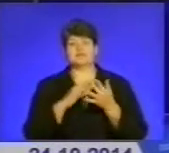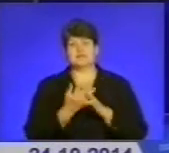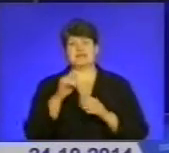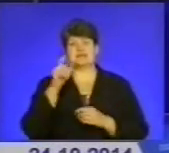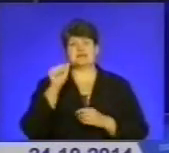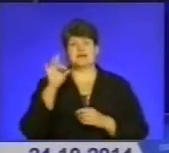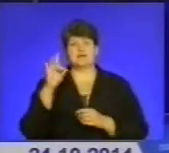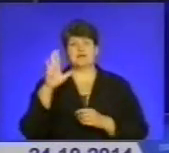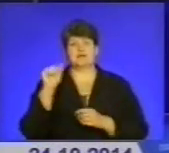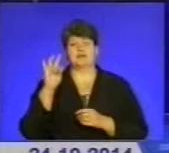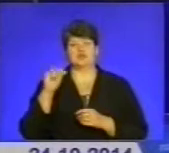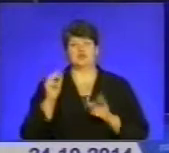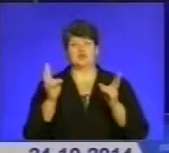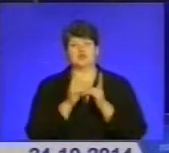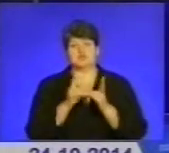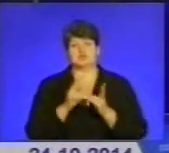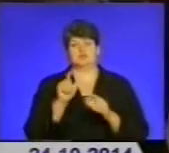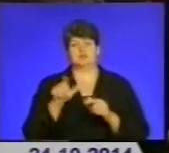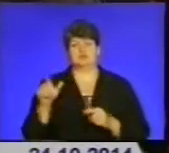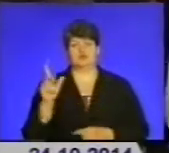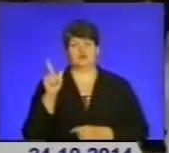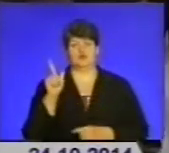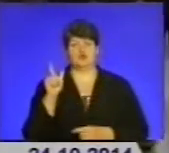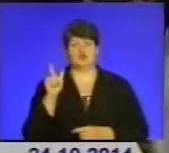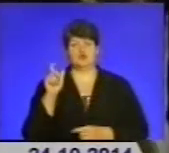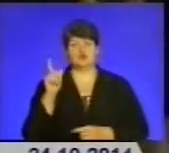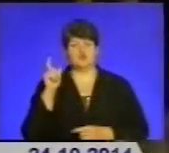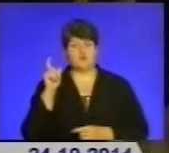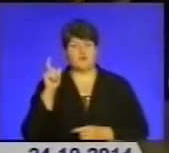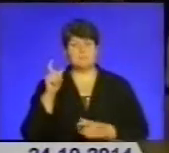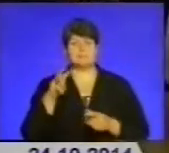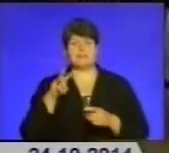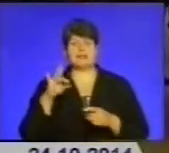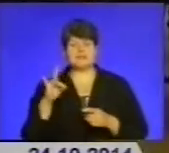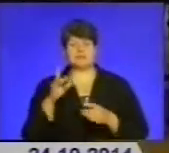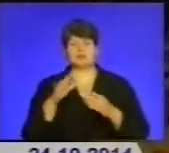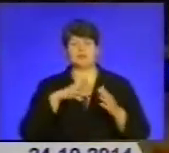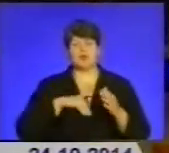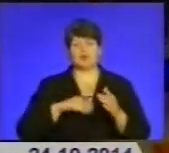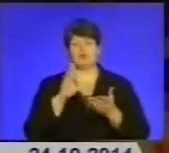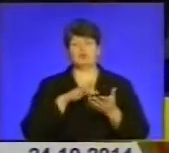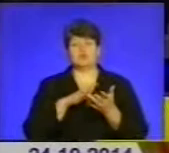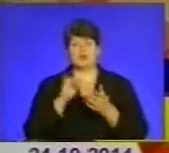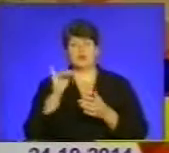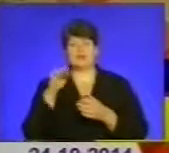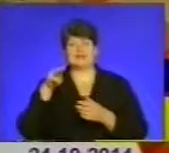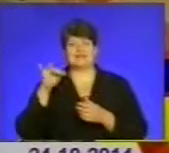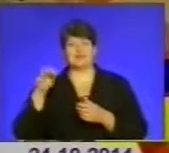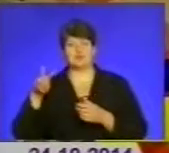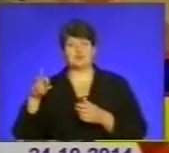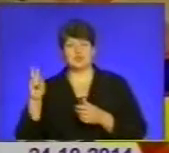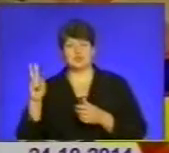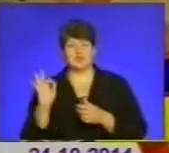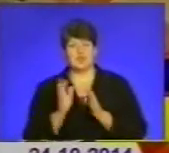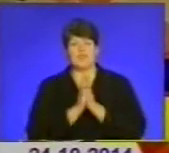та зустрілася з жителями Чорткова. У Марійському духовному центрі Юлія Тимошенко разом з жителями краю молилася